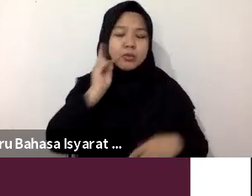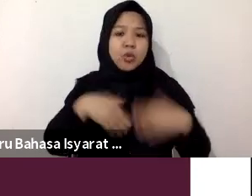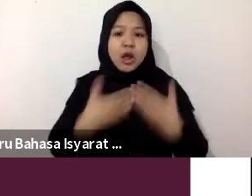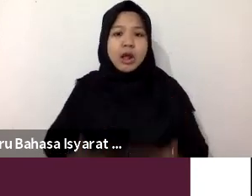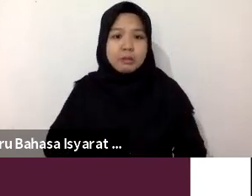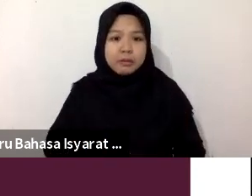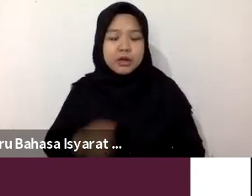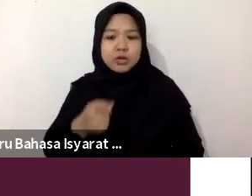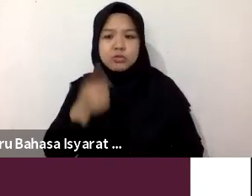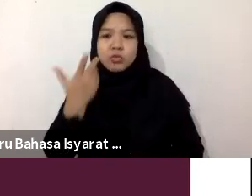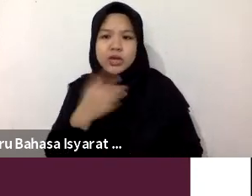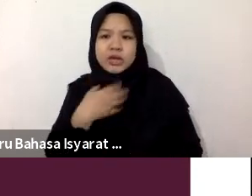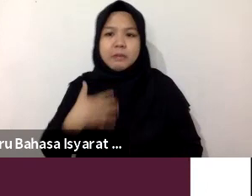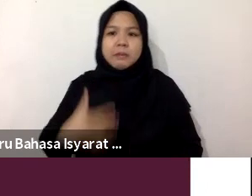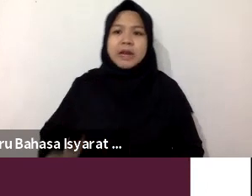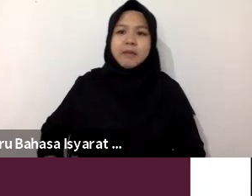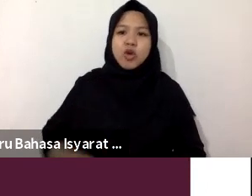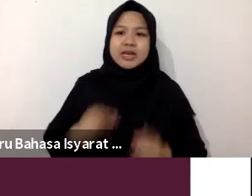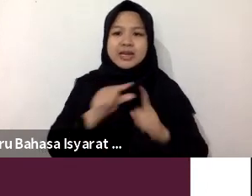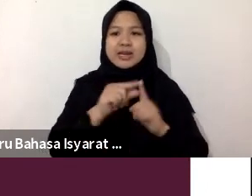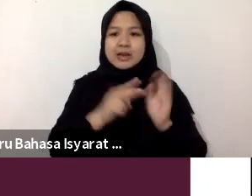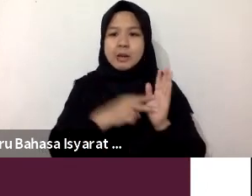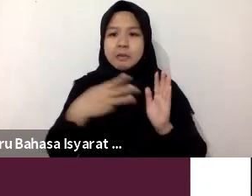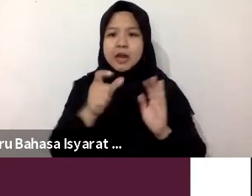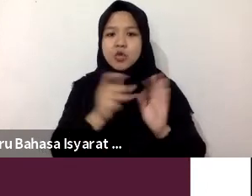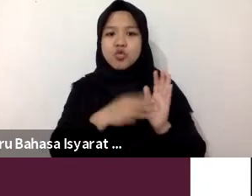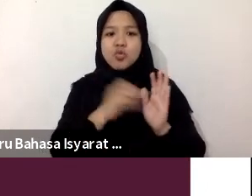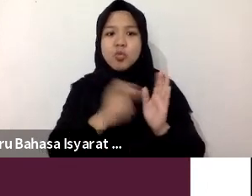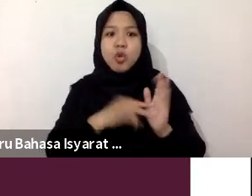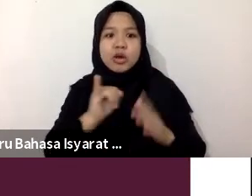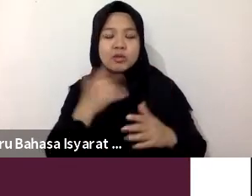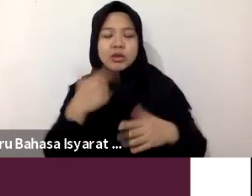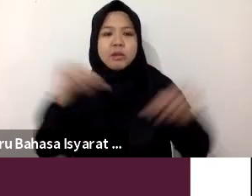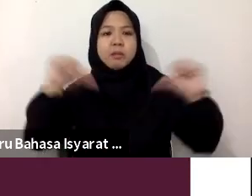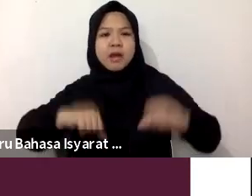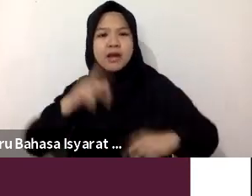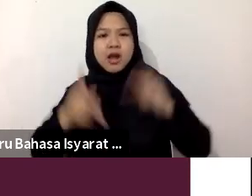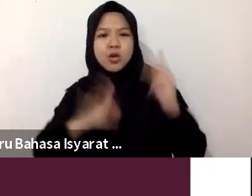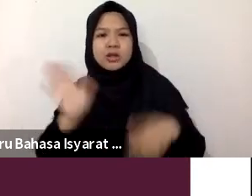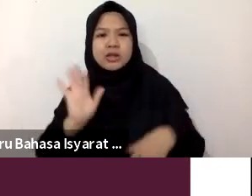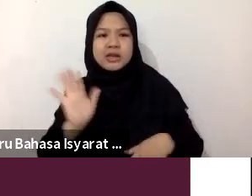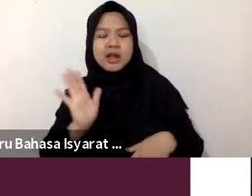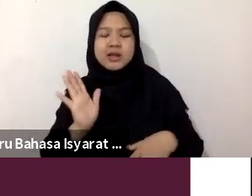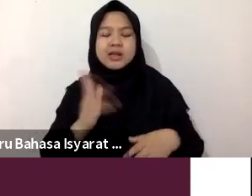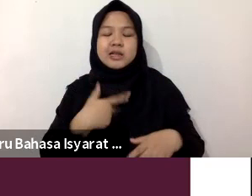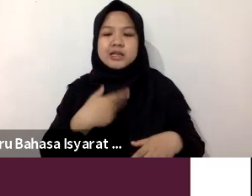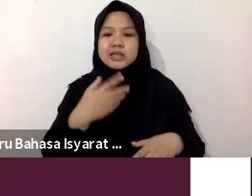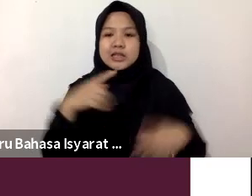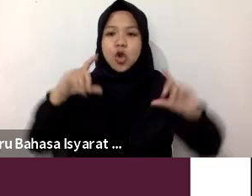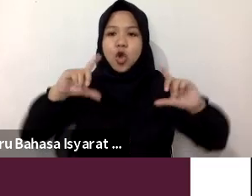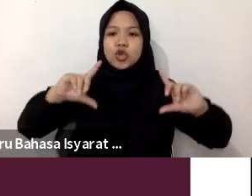misalnya pneumonia, tentu saja pneumonia itu lebih parah daripada kalau sampai dia tidak di ronsen gitu loh Bu,